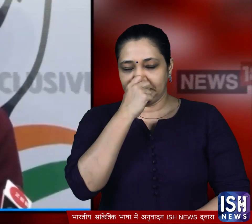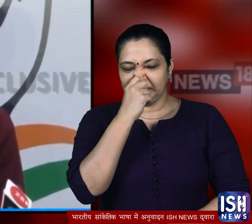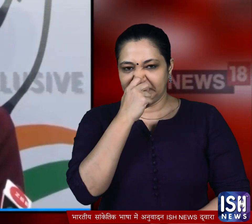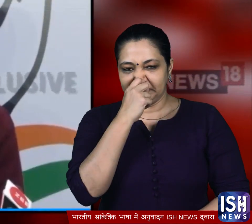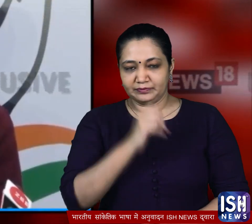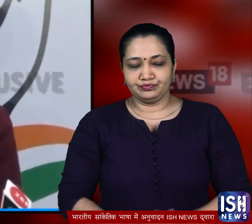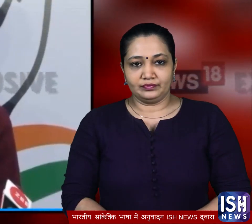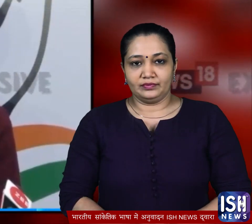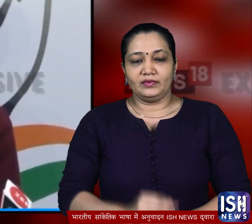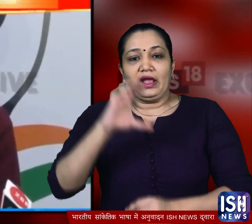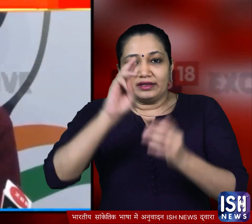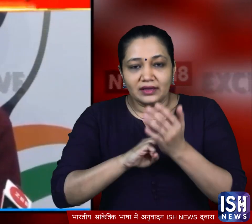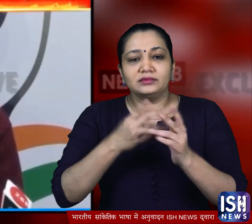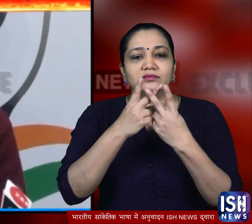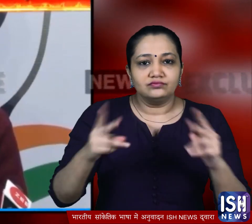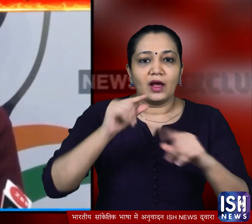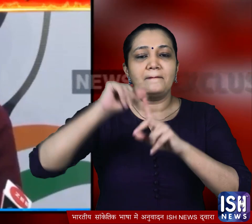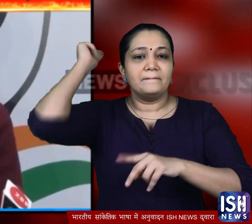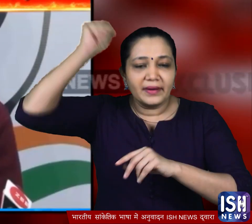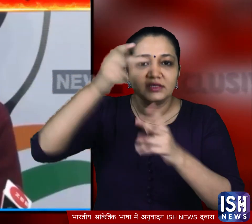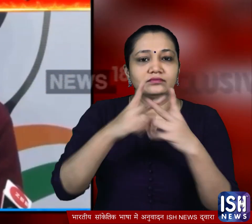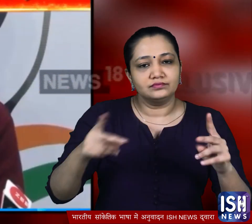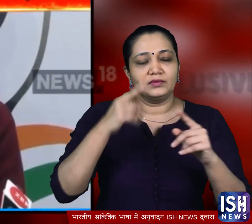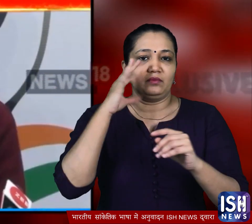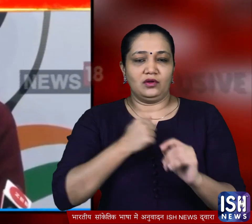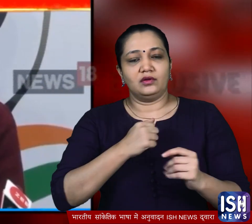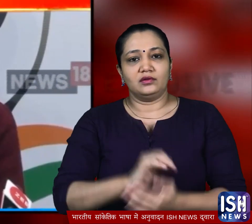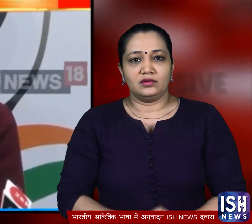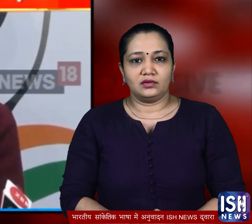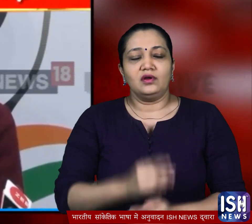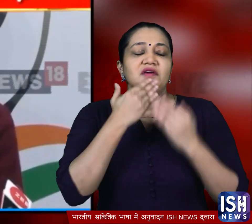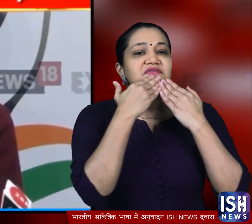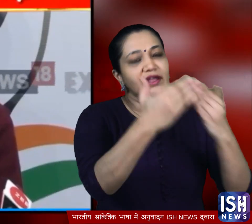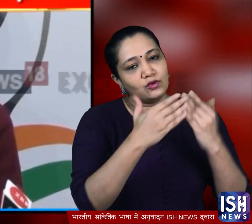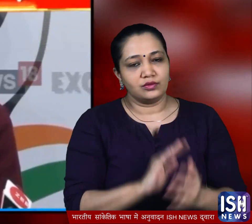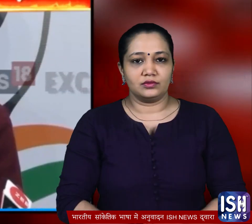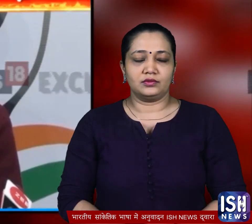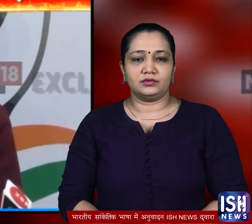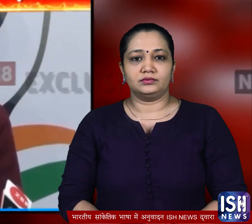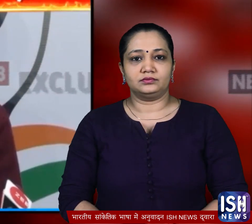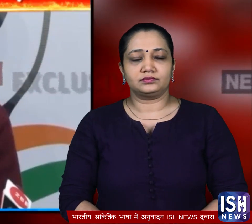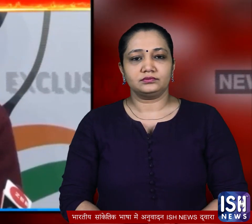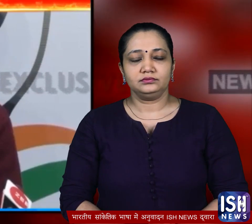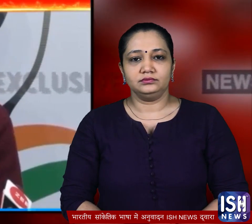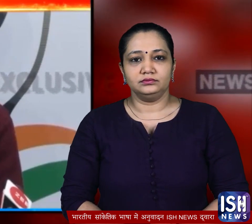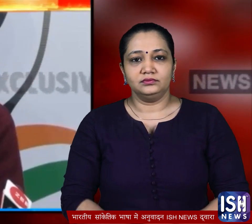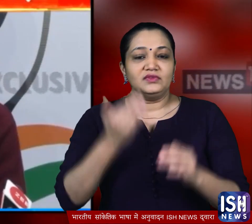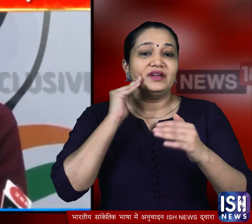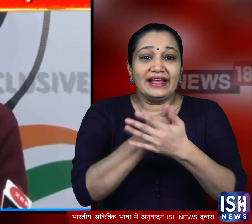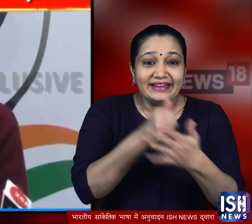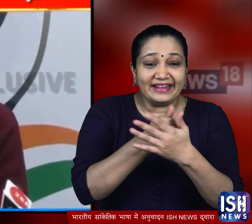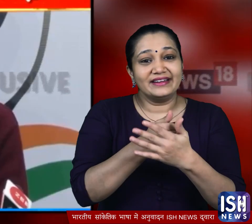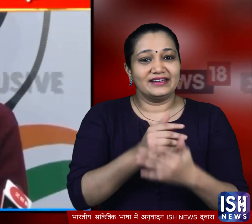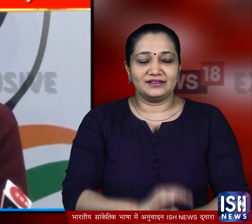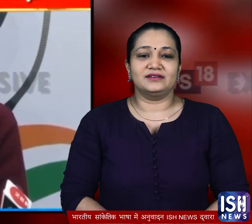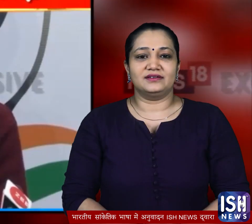ਆਪਣੇ ਵੱਲੋਂ ਬਤੌਰ ਮੁੱਖ ਮੰਤਰੀ ਸਰਕਾਰ ਵੱਲੋਂ ਤੇ ਪੰਜਾਬ ਦੇ ਲੋਕਾਂ ਵੱਲੋਂ ਧੰਨਵਾਦ ਕਰਨਾ ਚਾਹੁੰਦਾ ਹਾਂ ਕਿ ਉਹਨਾਂ ਨੇ ਜਿਹੜੀ ਡੇਟ